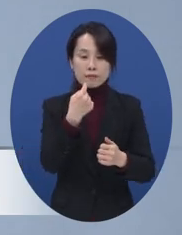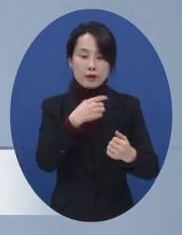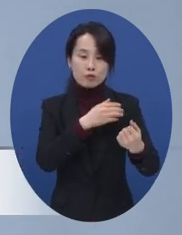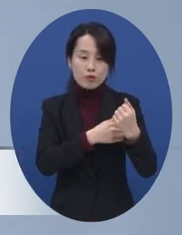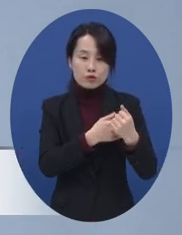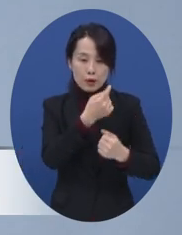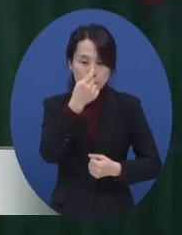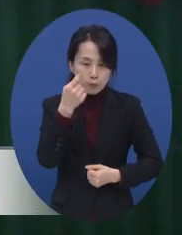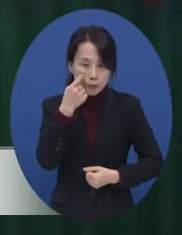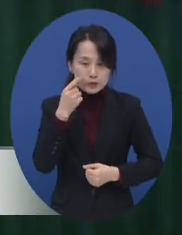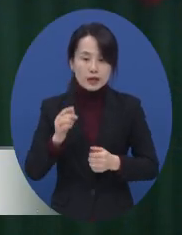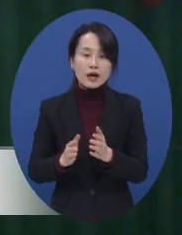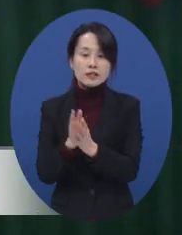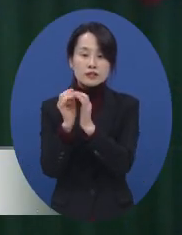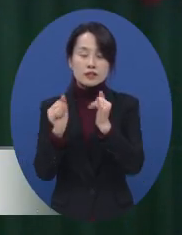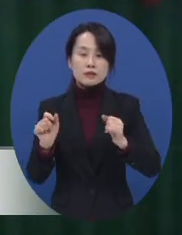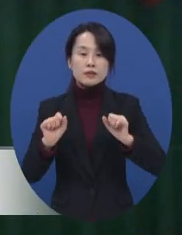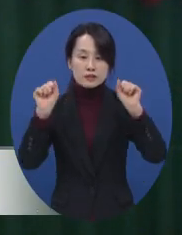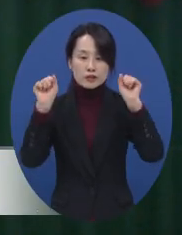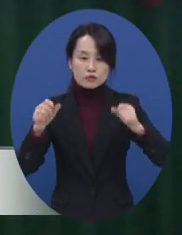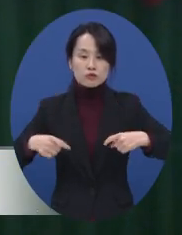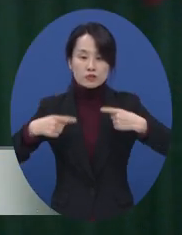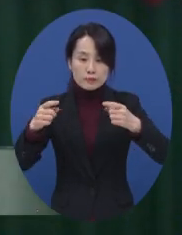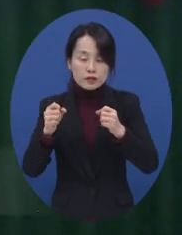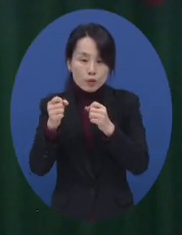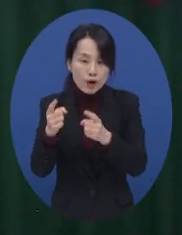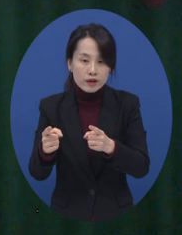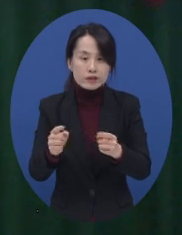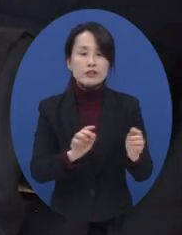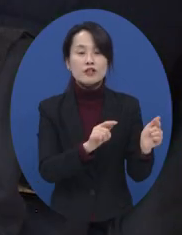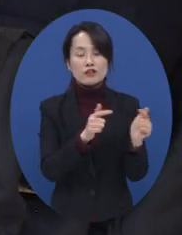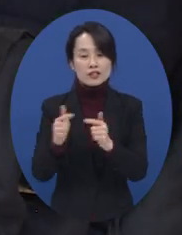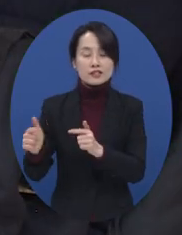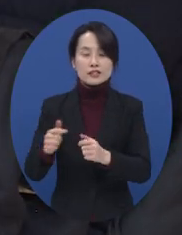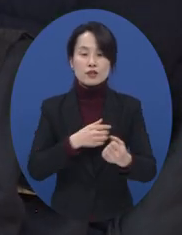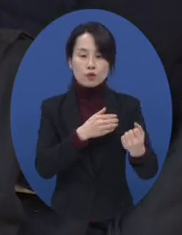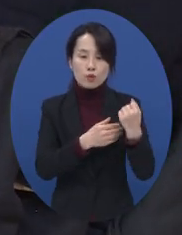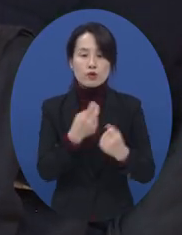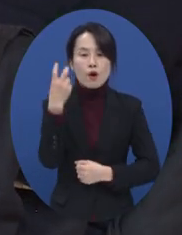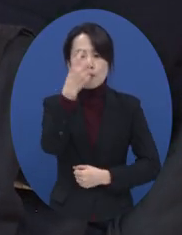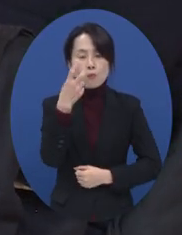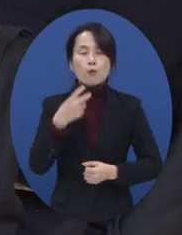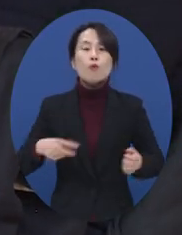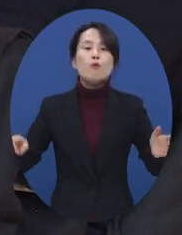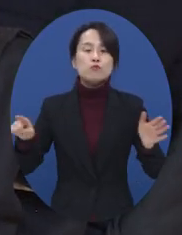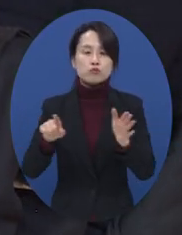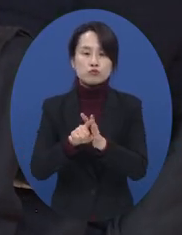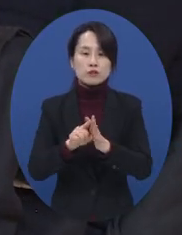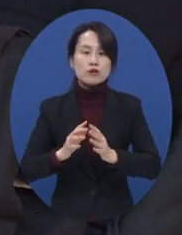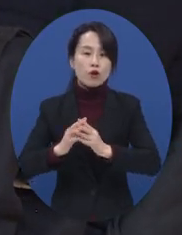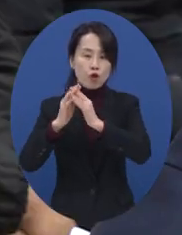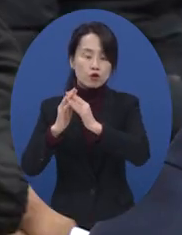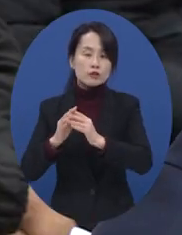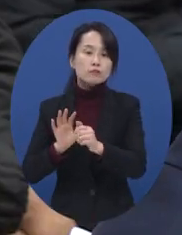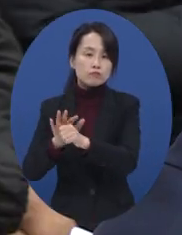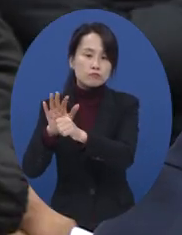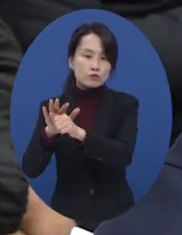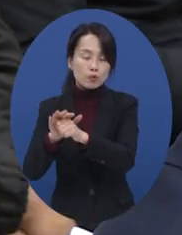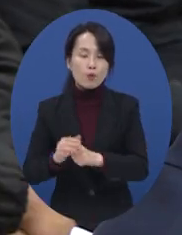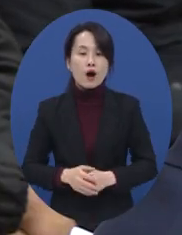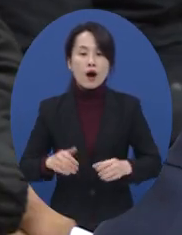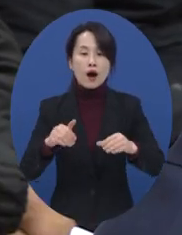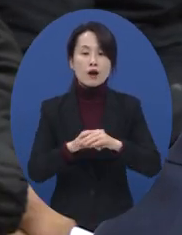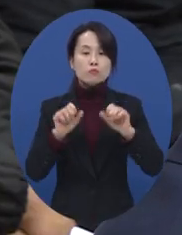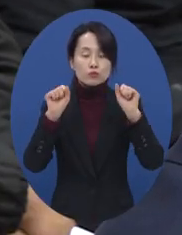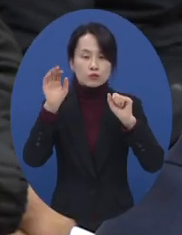보장하고 지역 주민들에겐 체육활동 참여 기회 등 생활체육 향유권을 보호하기 위한 겁니다. 건립 사업비는 문체부와